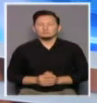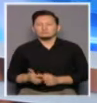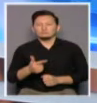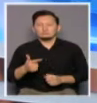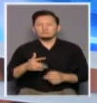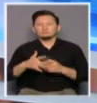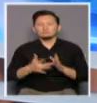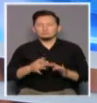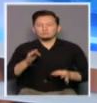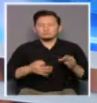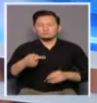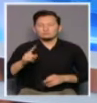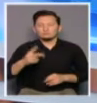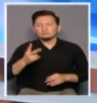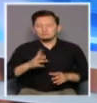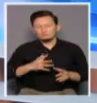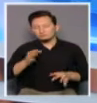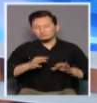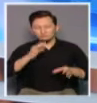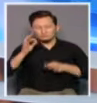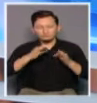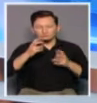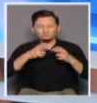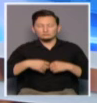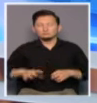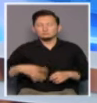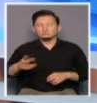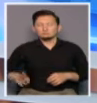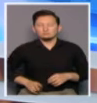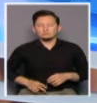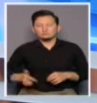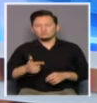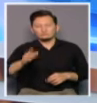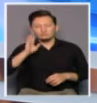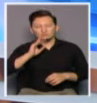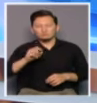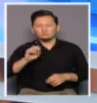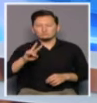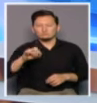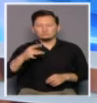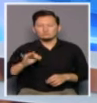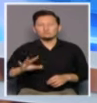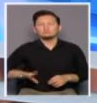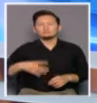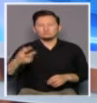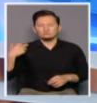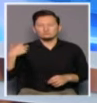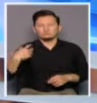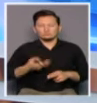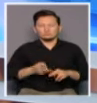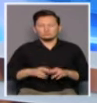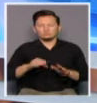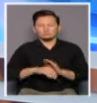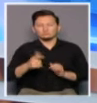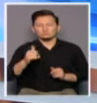Атрауский городской суд номер 2 рассмотрел уголовное дело в отношении бывшего директора Атрауса Арнаса Андрея Ташлыкова и бывшего начальника отдела этого